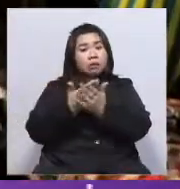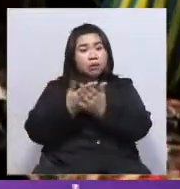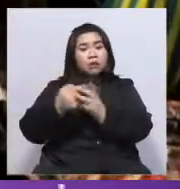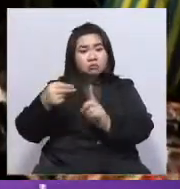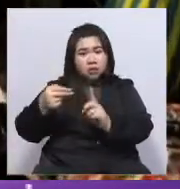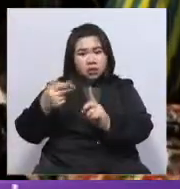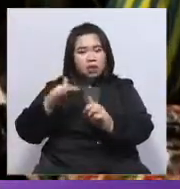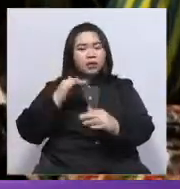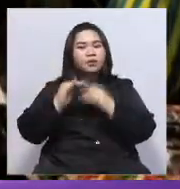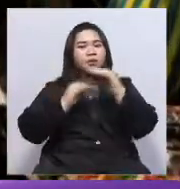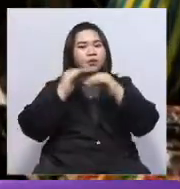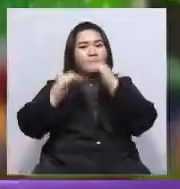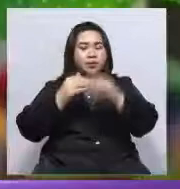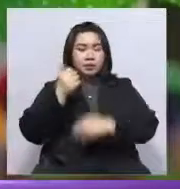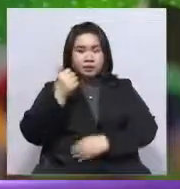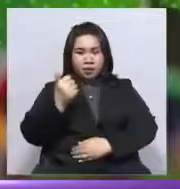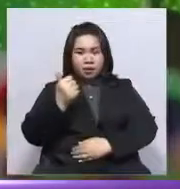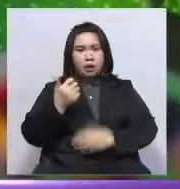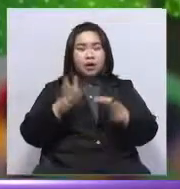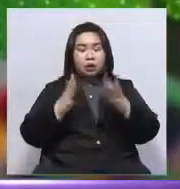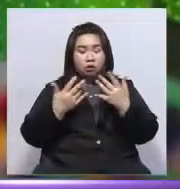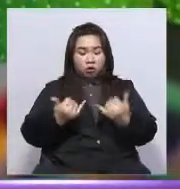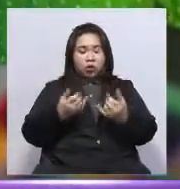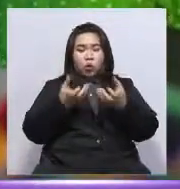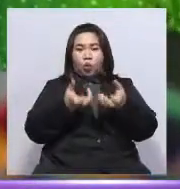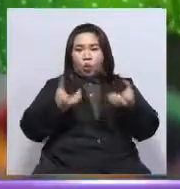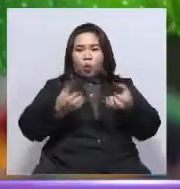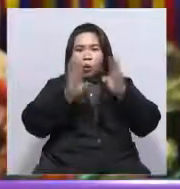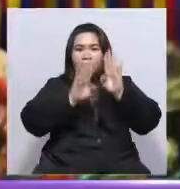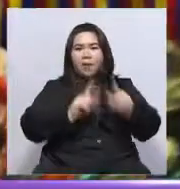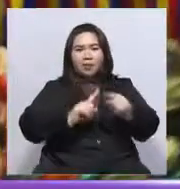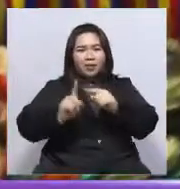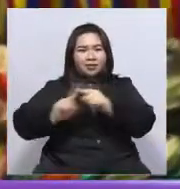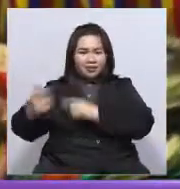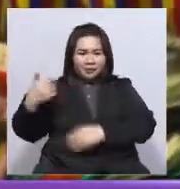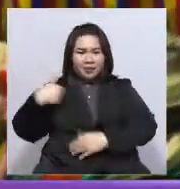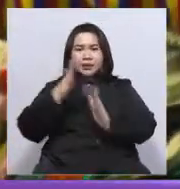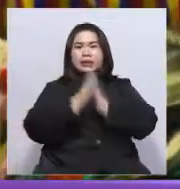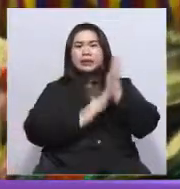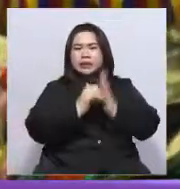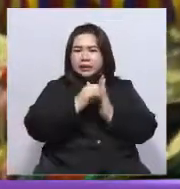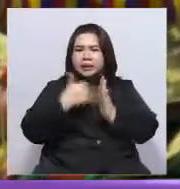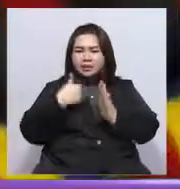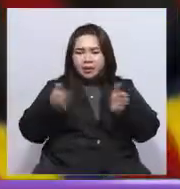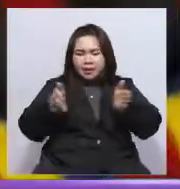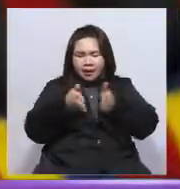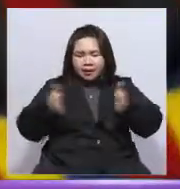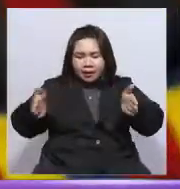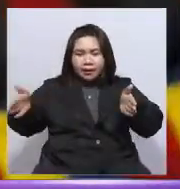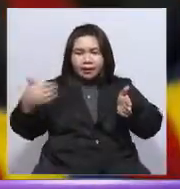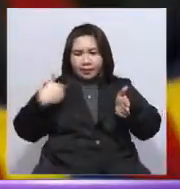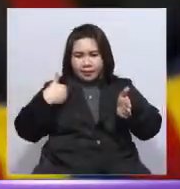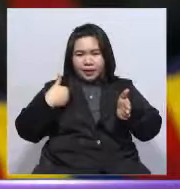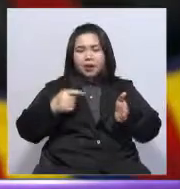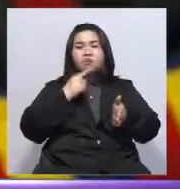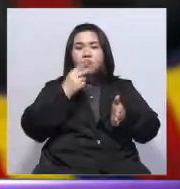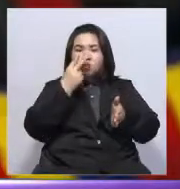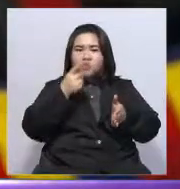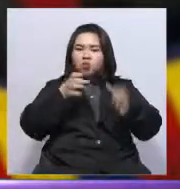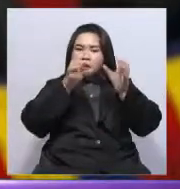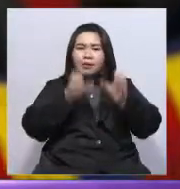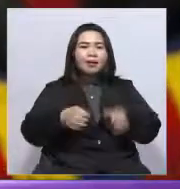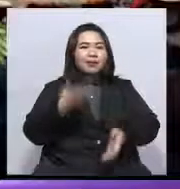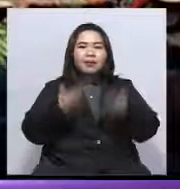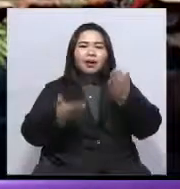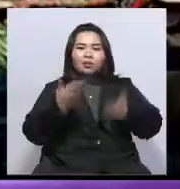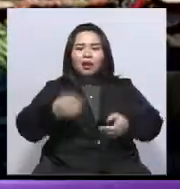การพัฒนามาอย่างต่อเนื่องจนมีสินค้าหลากหลายลายหลายสีและมีหลายขนาดเรียกได้ว่าเป็นกางเกงอเนก